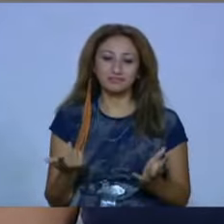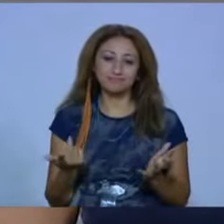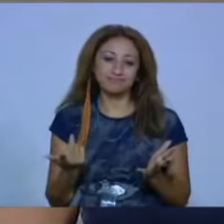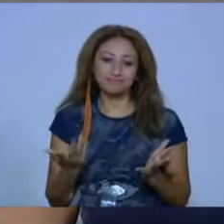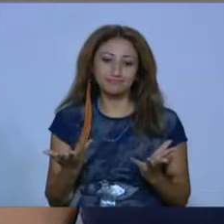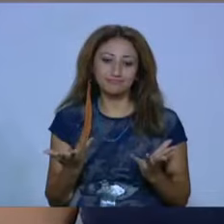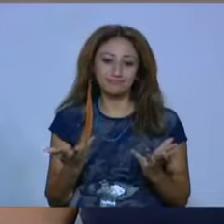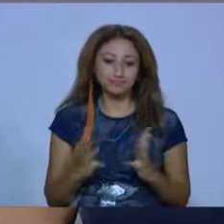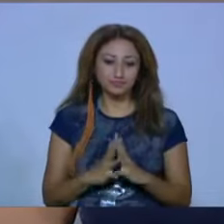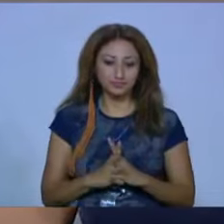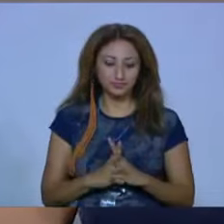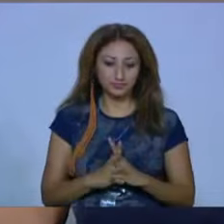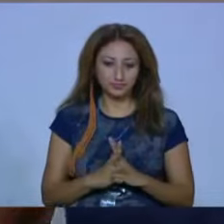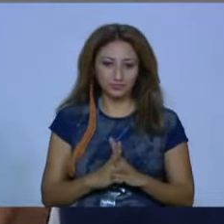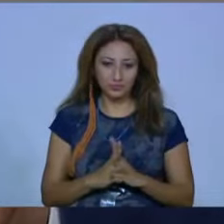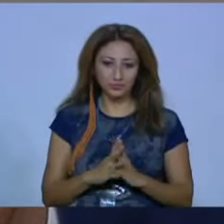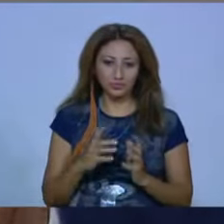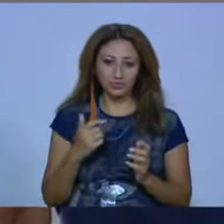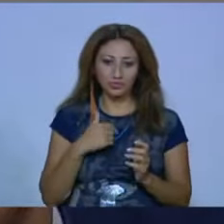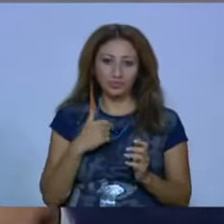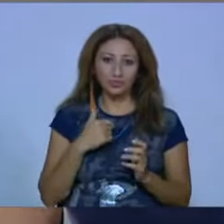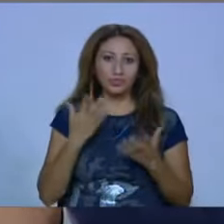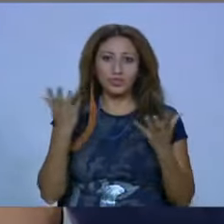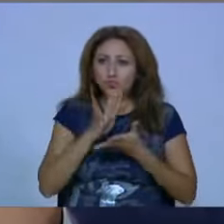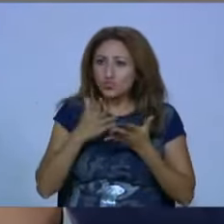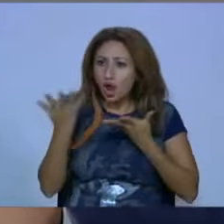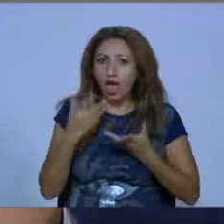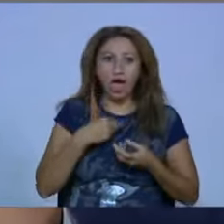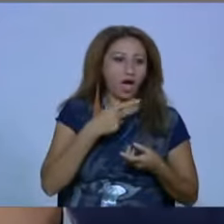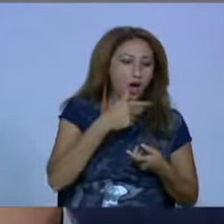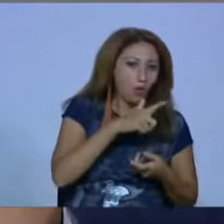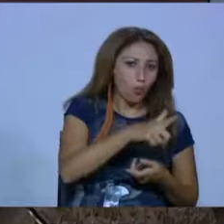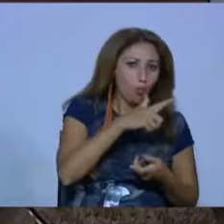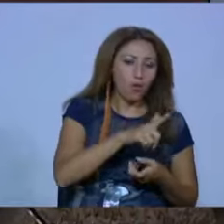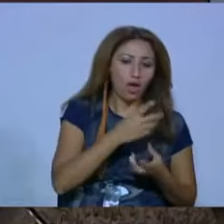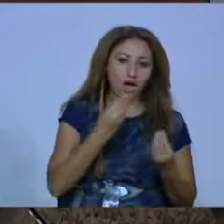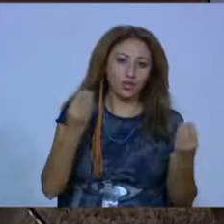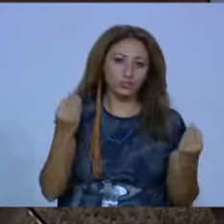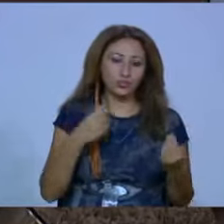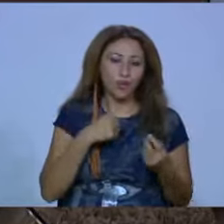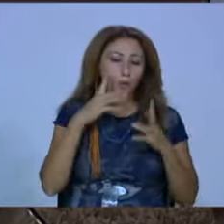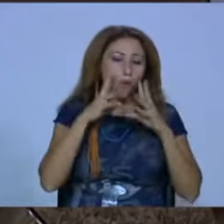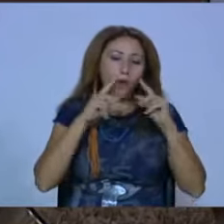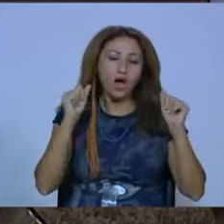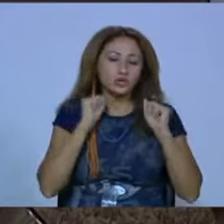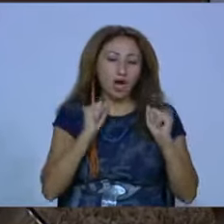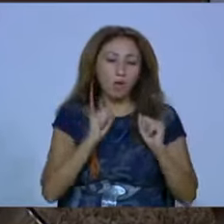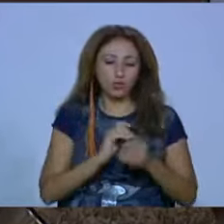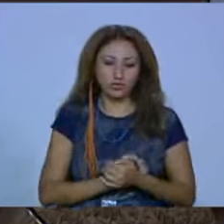يعني علاء كنت بشتكي له كل حاجه، فهو وحشني قوي